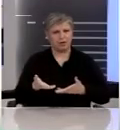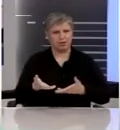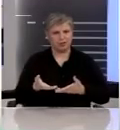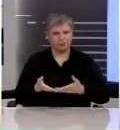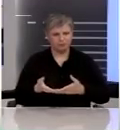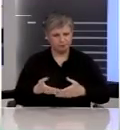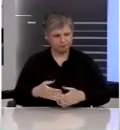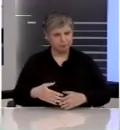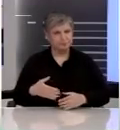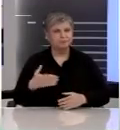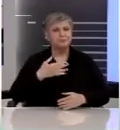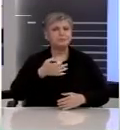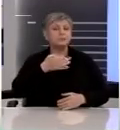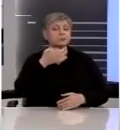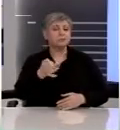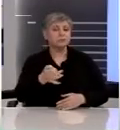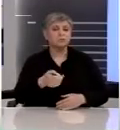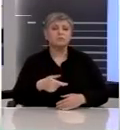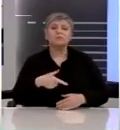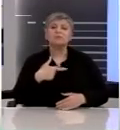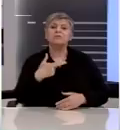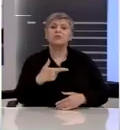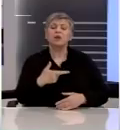Κυρίες και κύριοι βουλευτές, το βασικό επιχείρημα